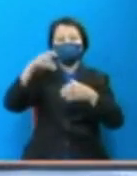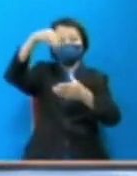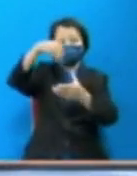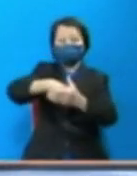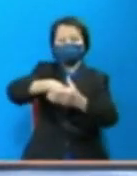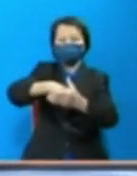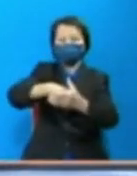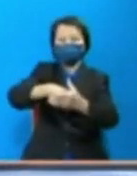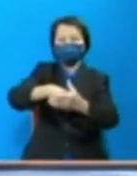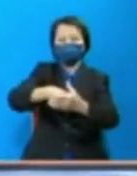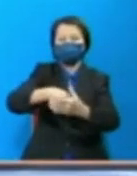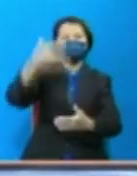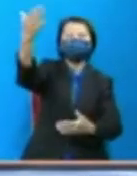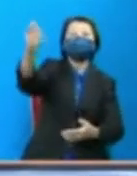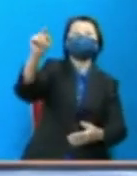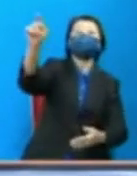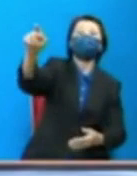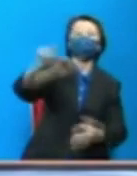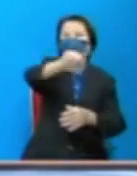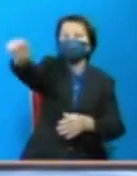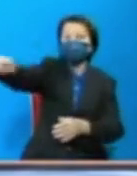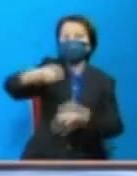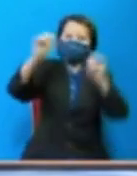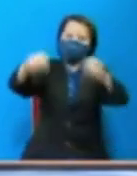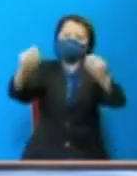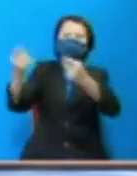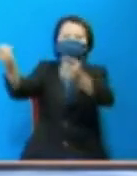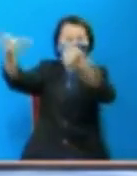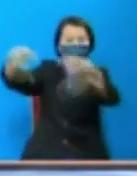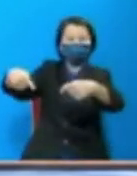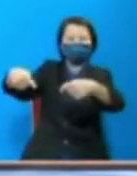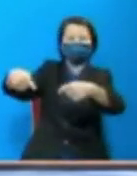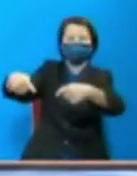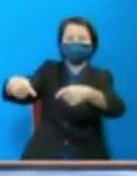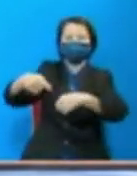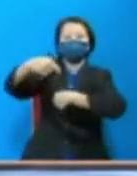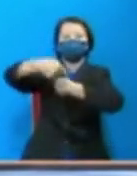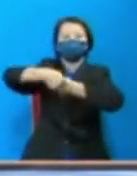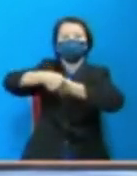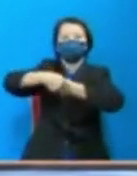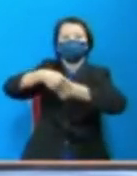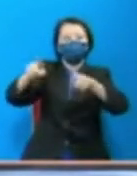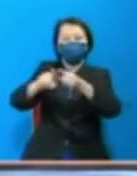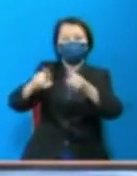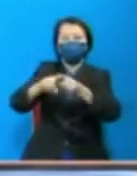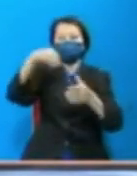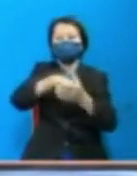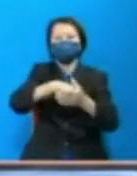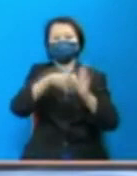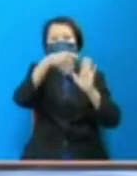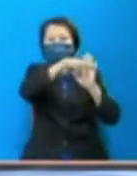dalam plaksanaan semua boleh dibenarkan HD timnya sebagaimana di dalam